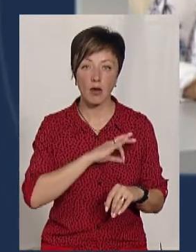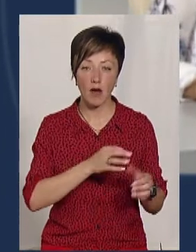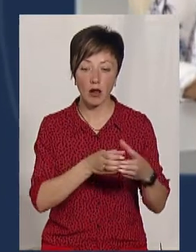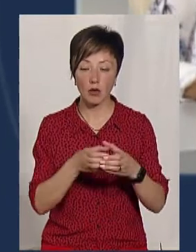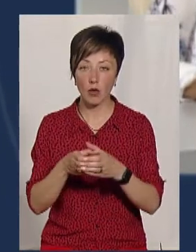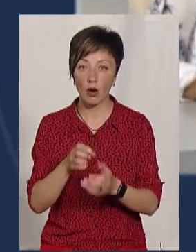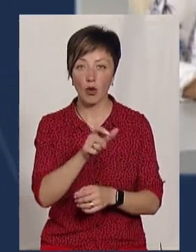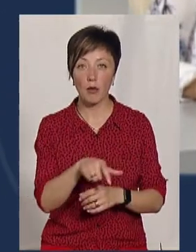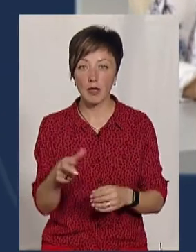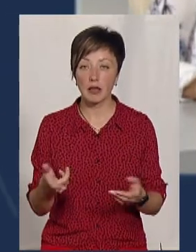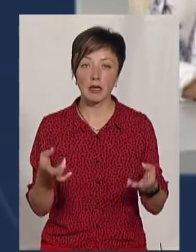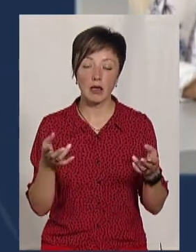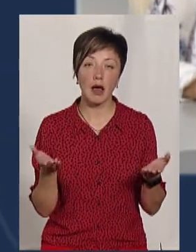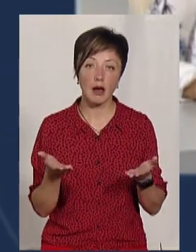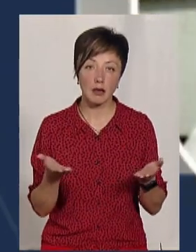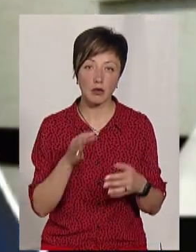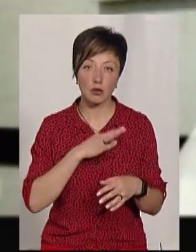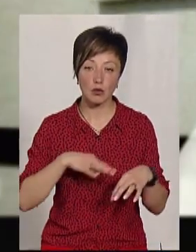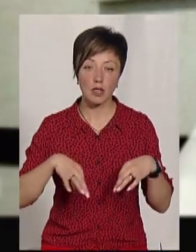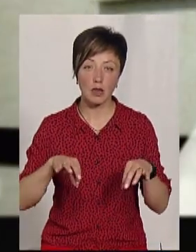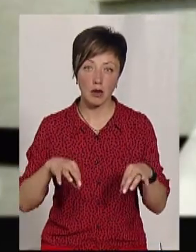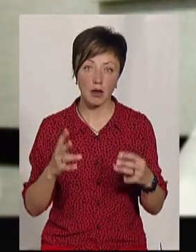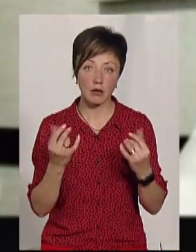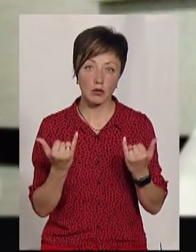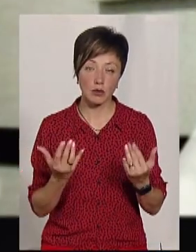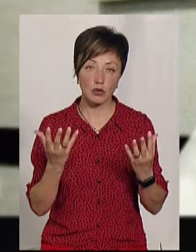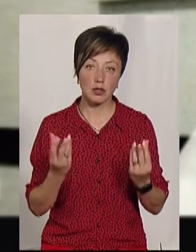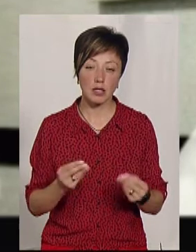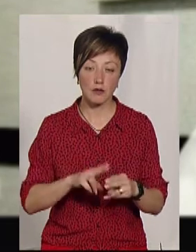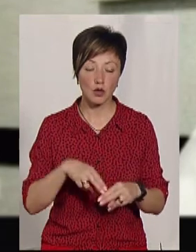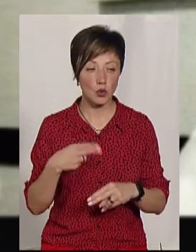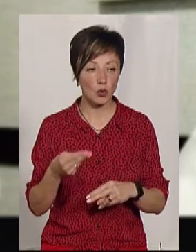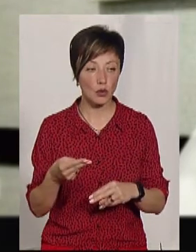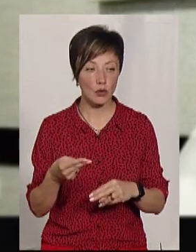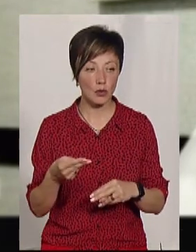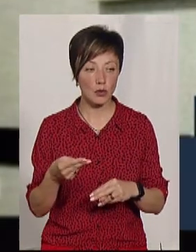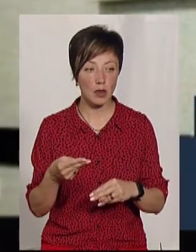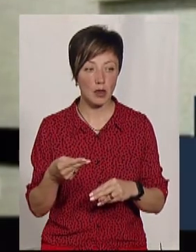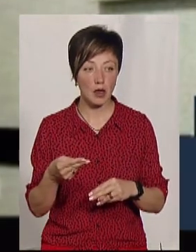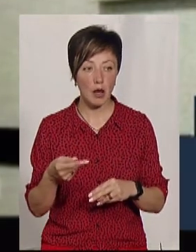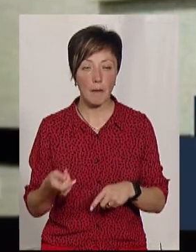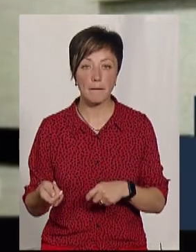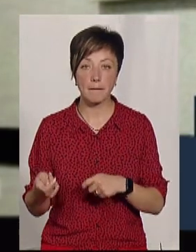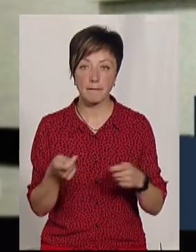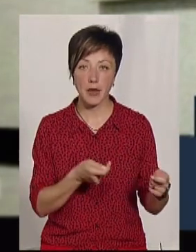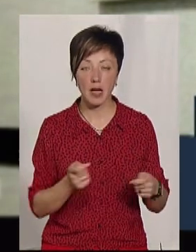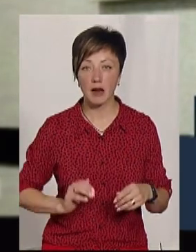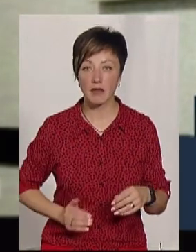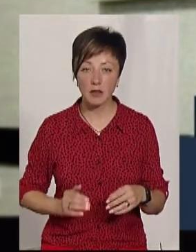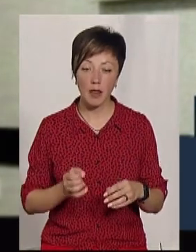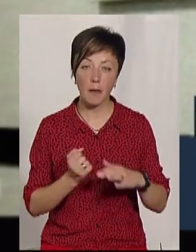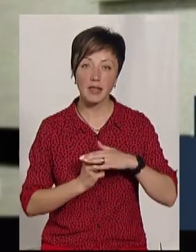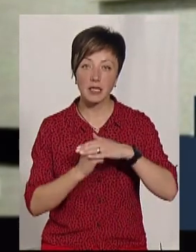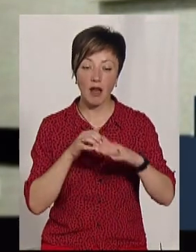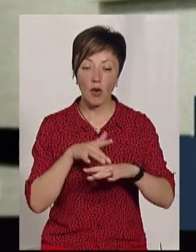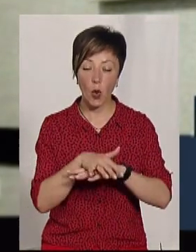категорій громадян, які користуються транспортом. На сьогоднішній день ми відшкодовуємо перевізникам на підставі